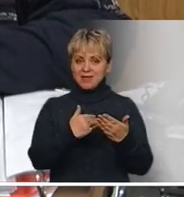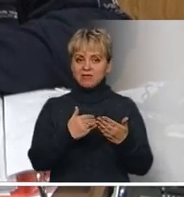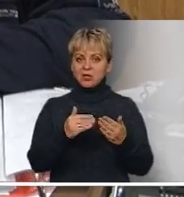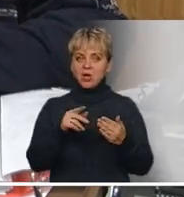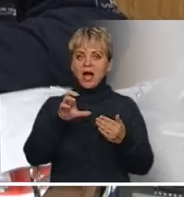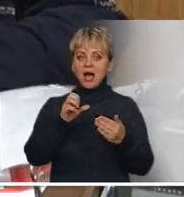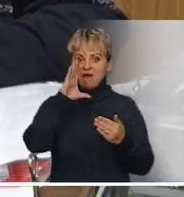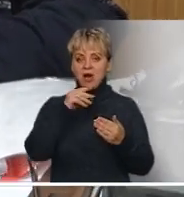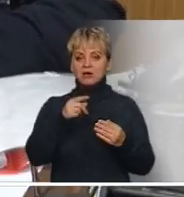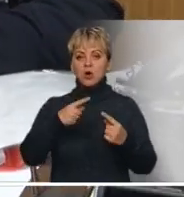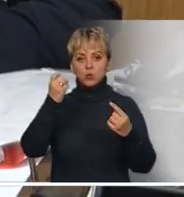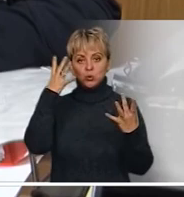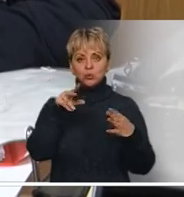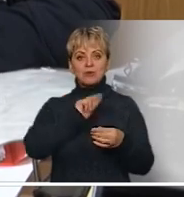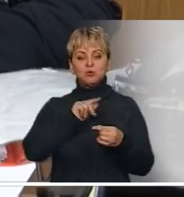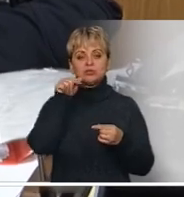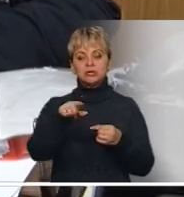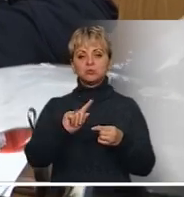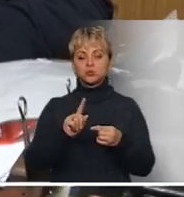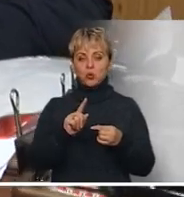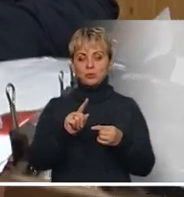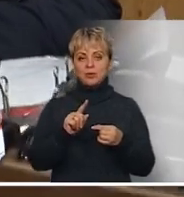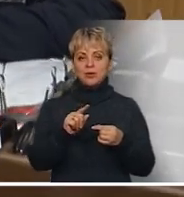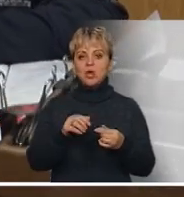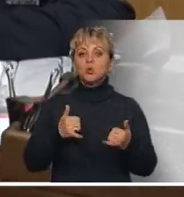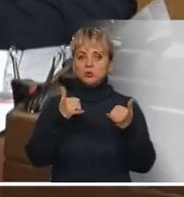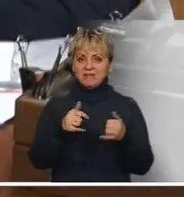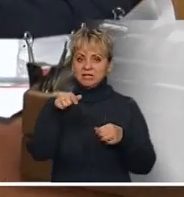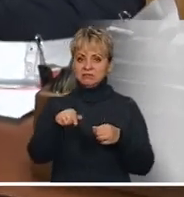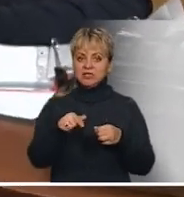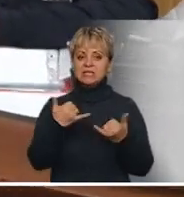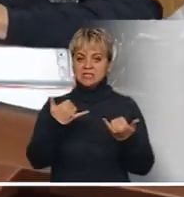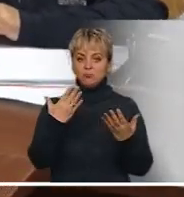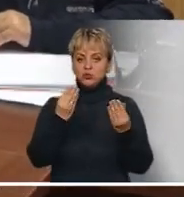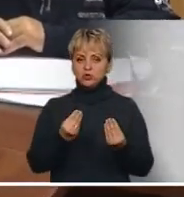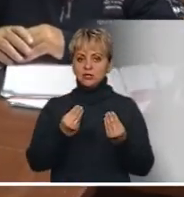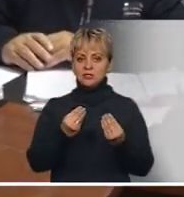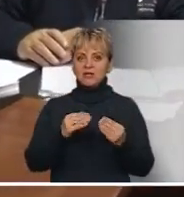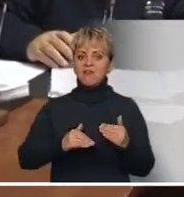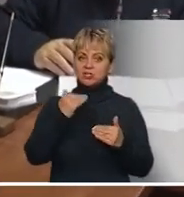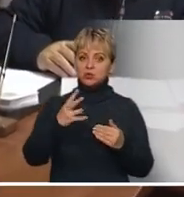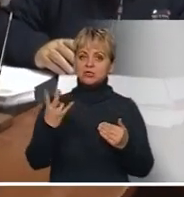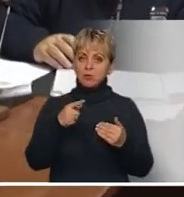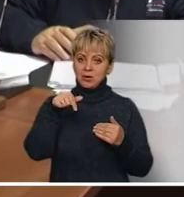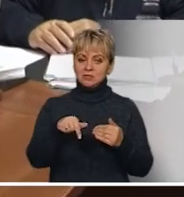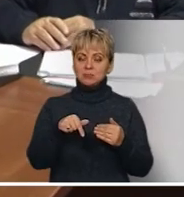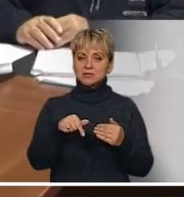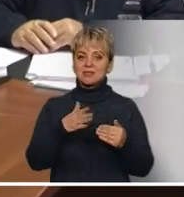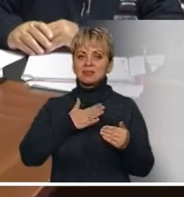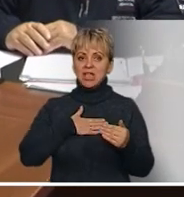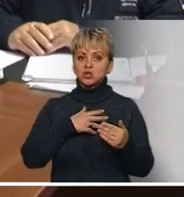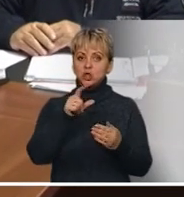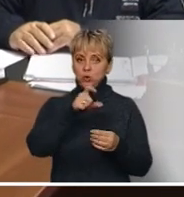состав аквакультуры, работаем над тем, чтобы удовлетворить на сегодняшний день возросшие